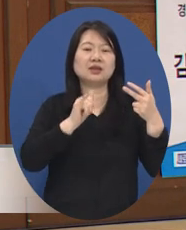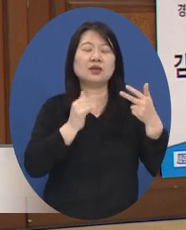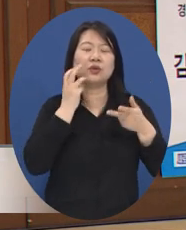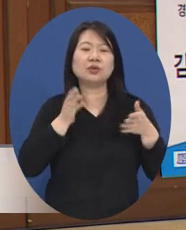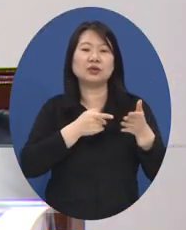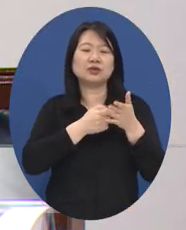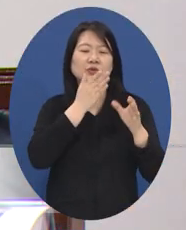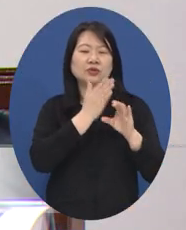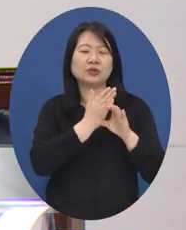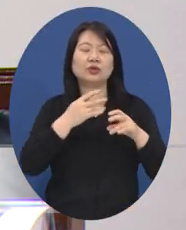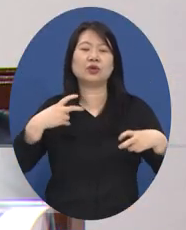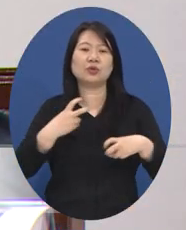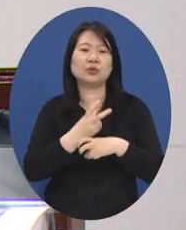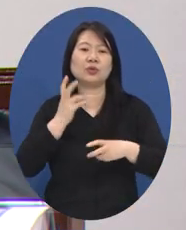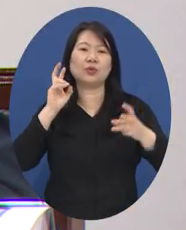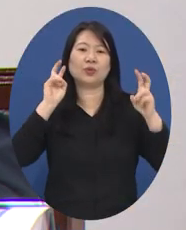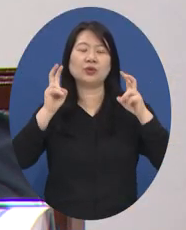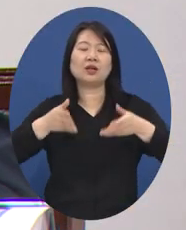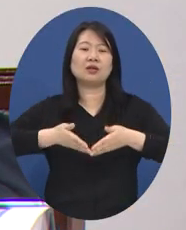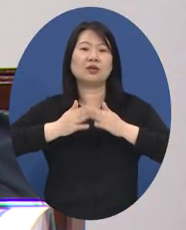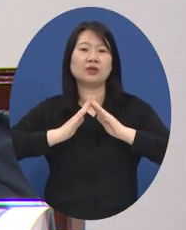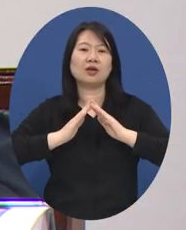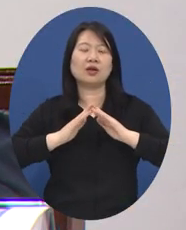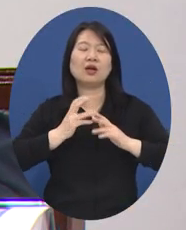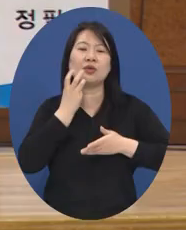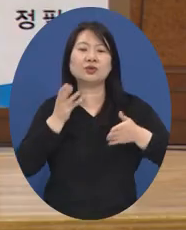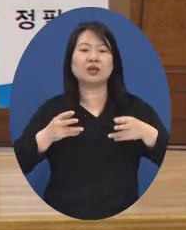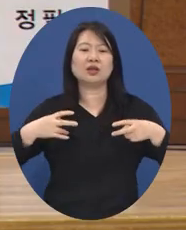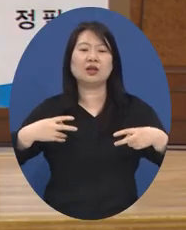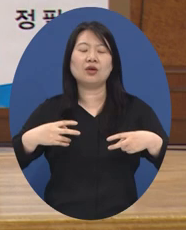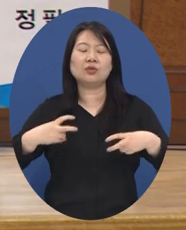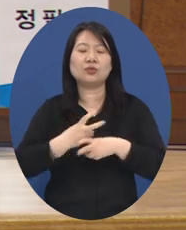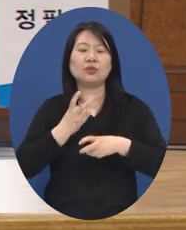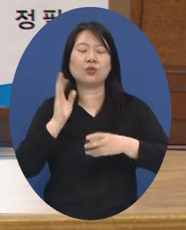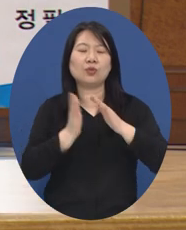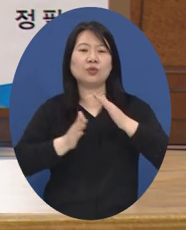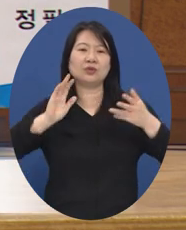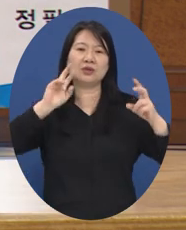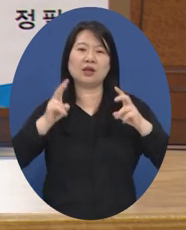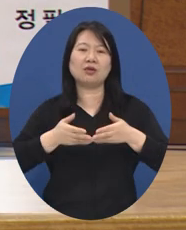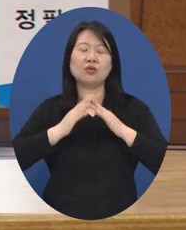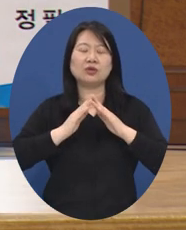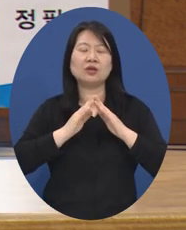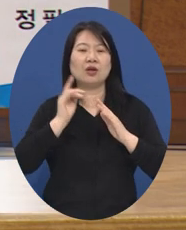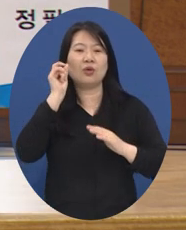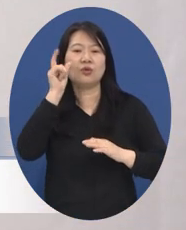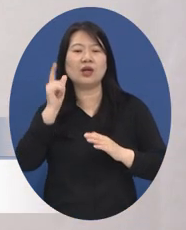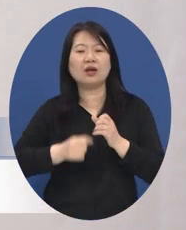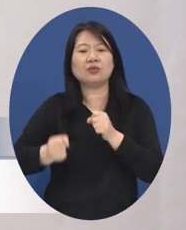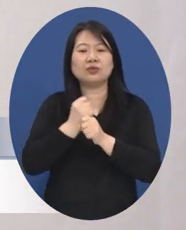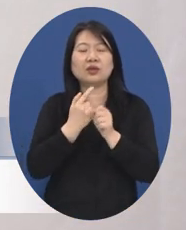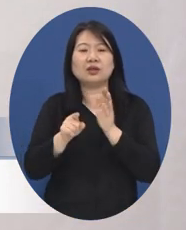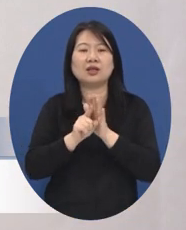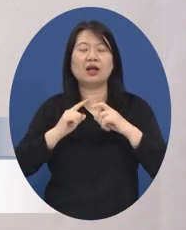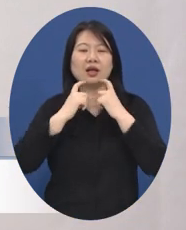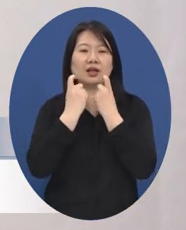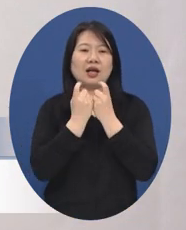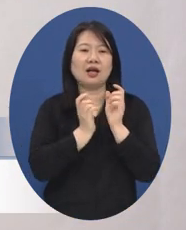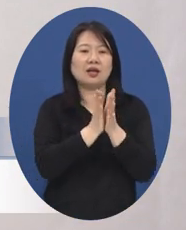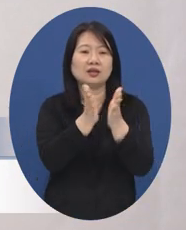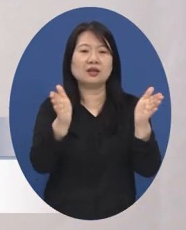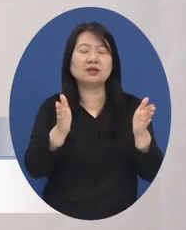있는 경기교통공사 설립. 경기교통공사의 성공적인 설립과 운영을 위해 각계각층의 의견을 모으기